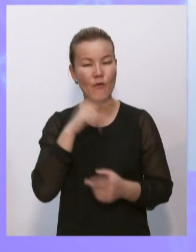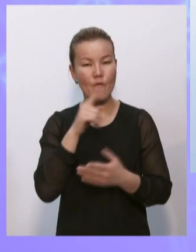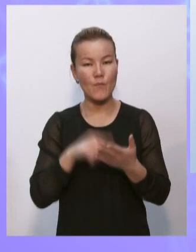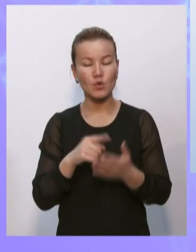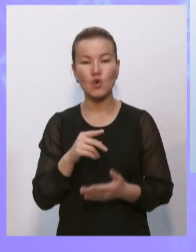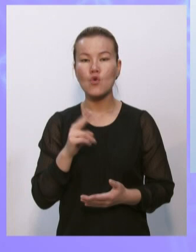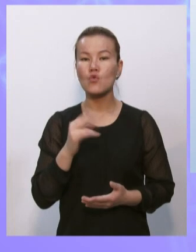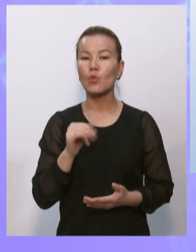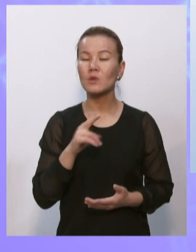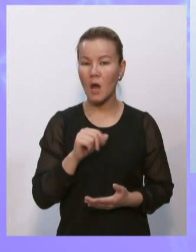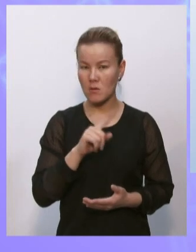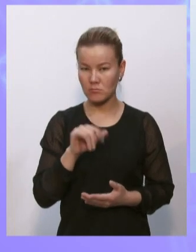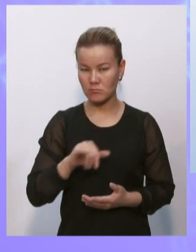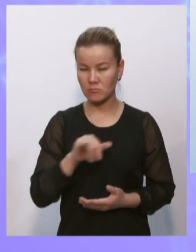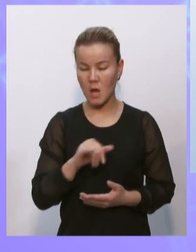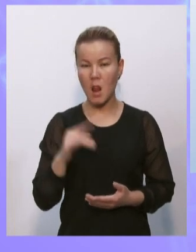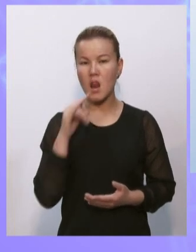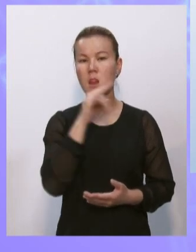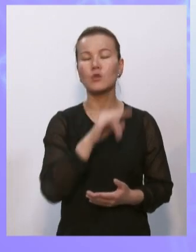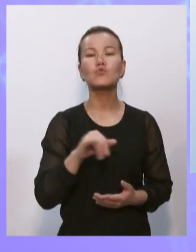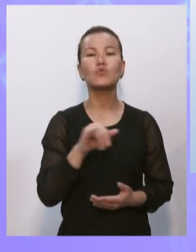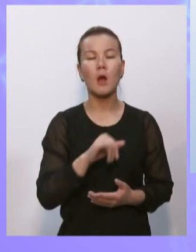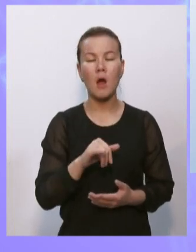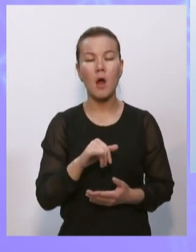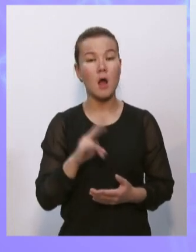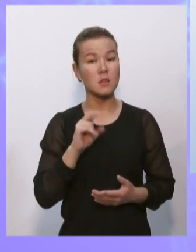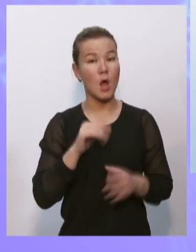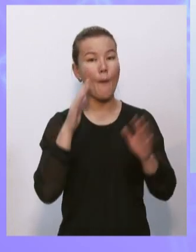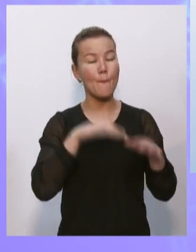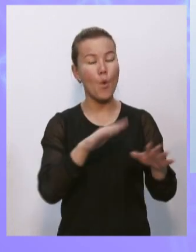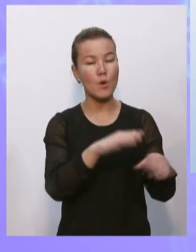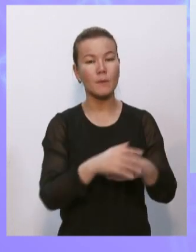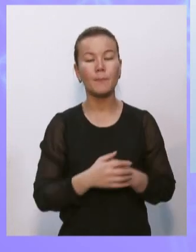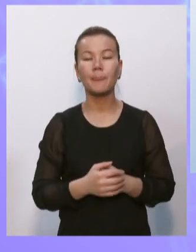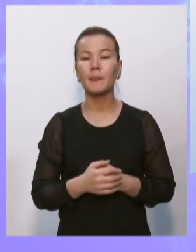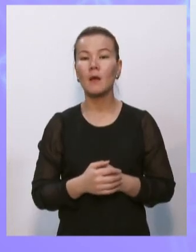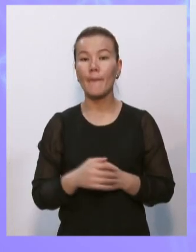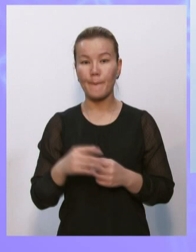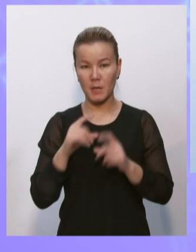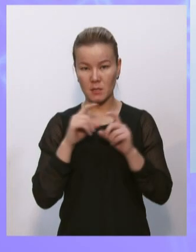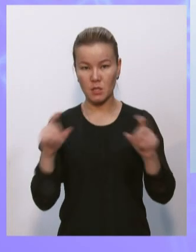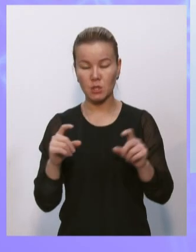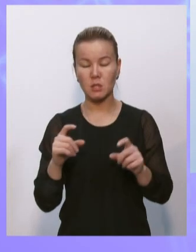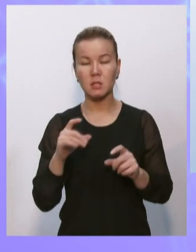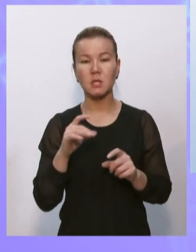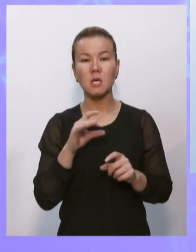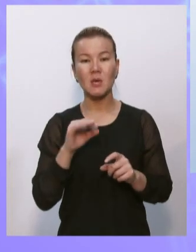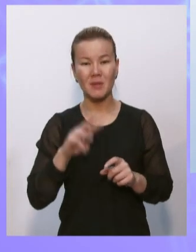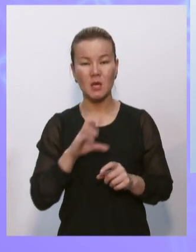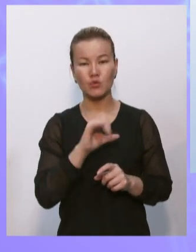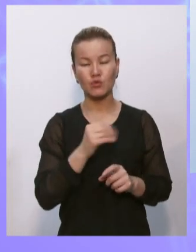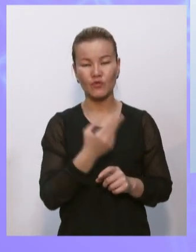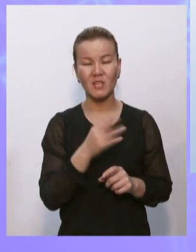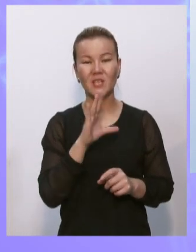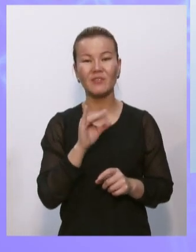«Куда?». Лететь куда? На море. В предложении имена существительные